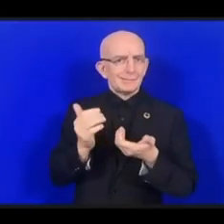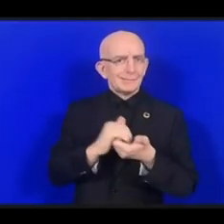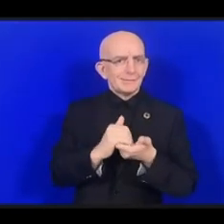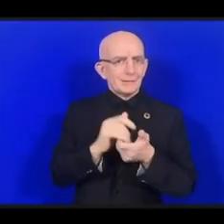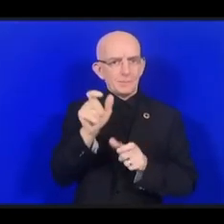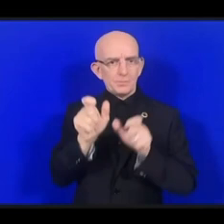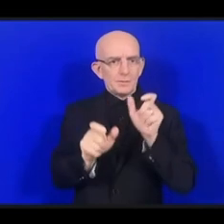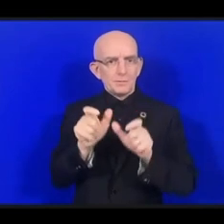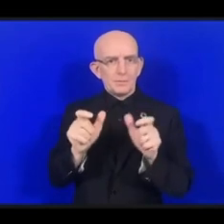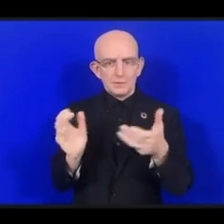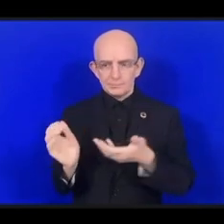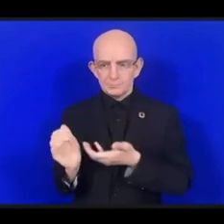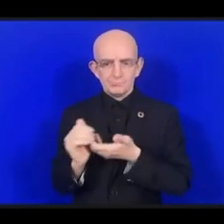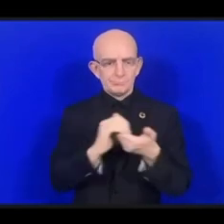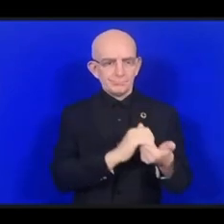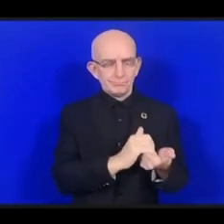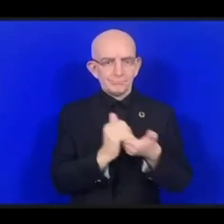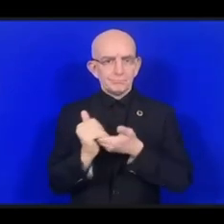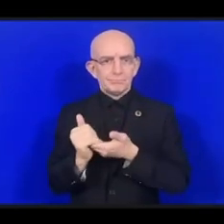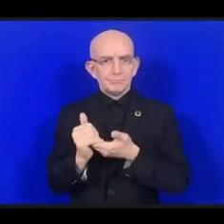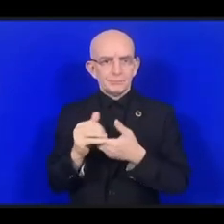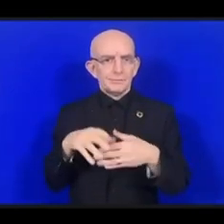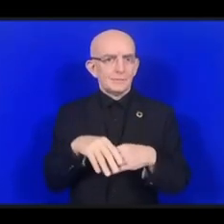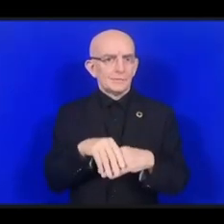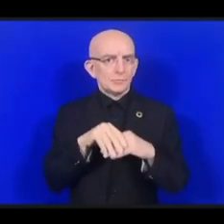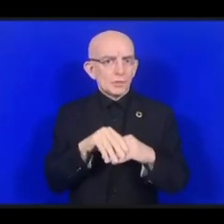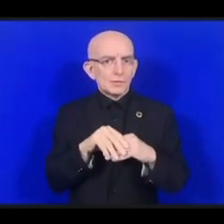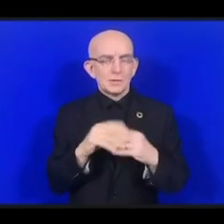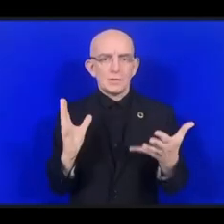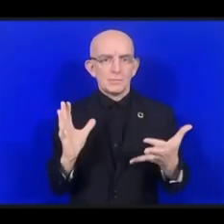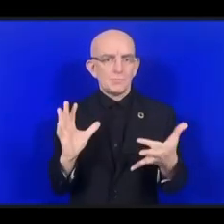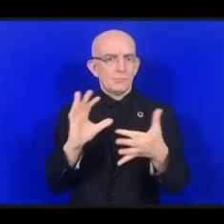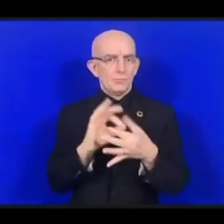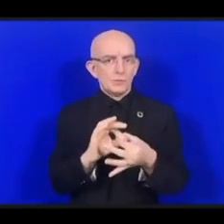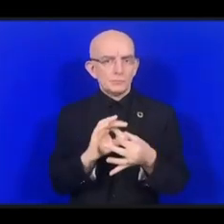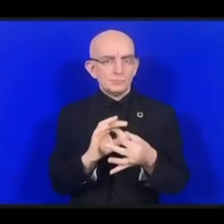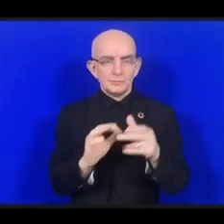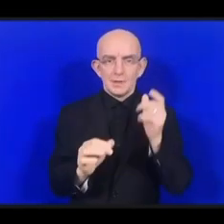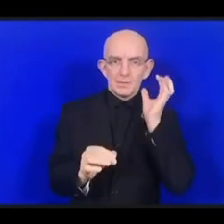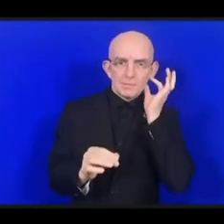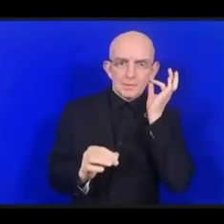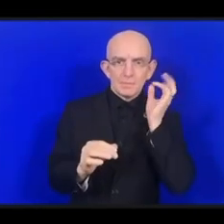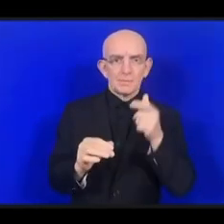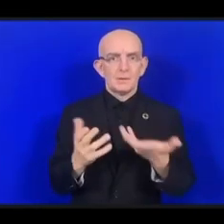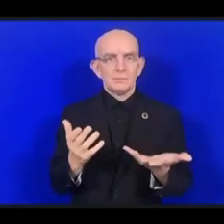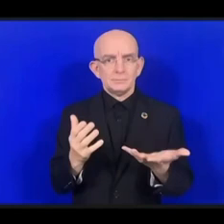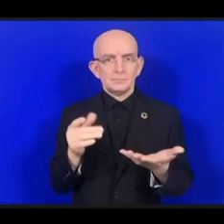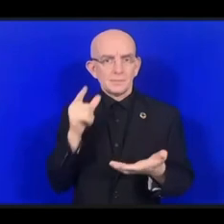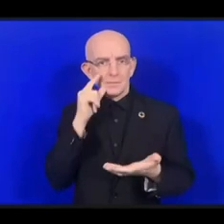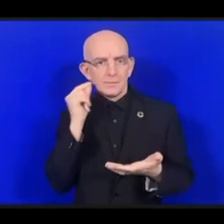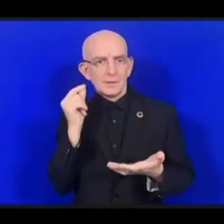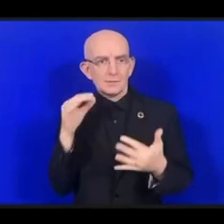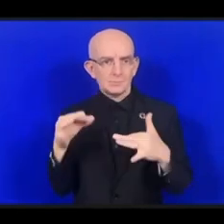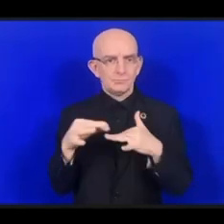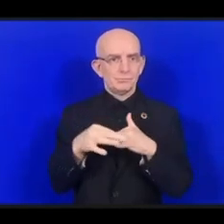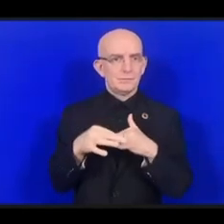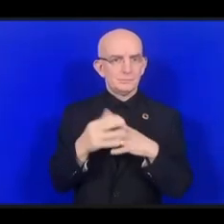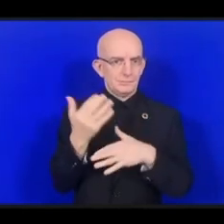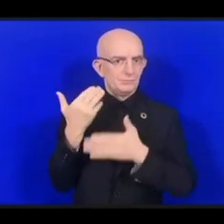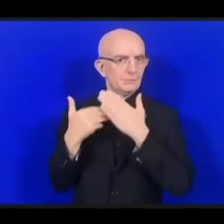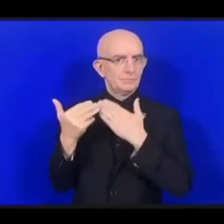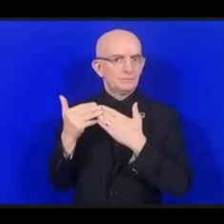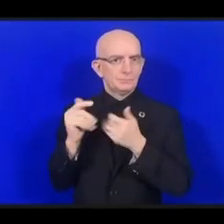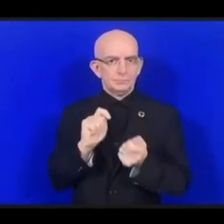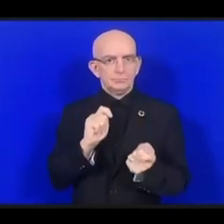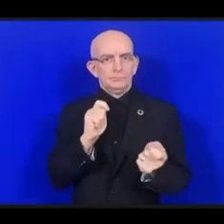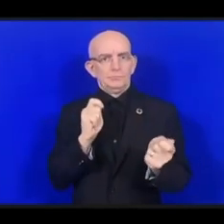谊的纽带或者是婚姻的纽带了。因为我之前讲了 Kizuna 这个字是有这层意义的，但是今天